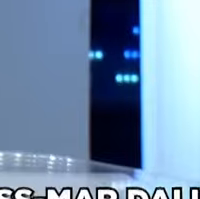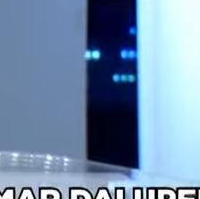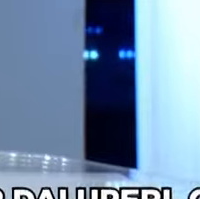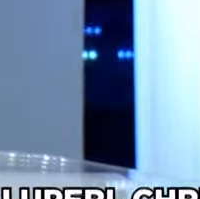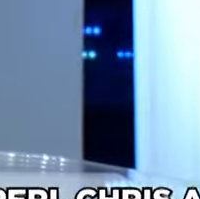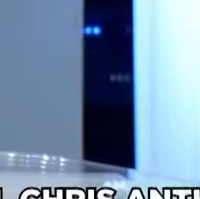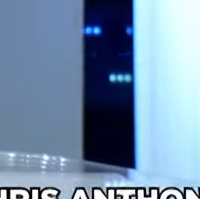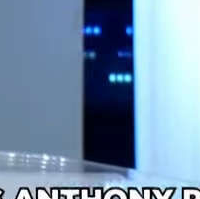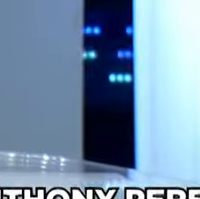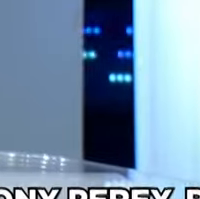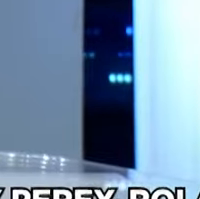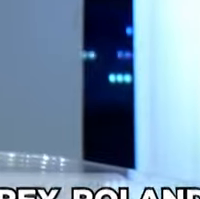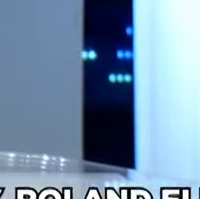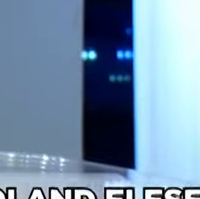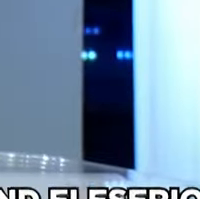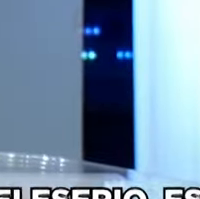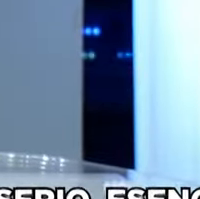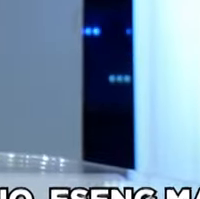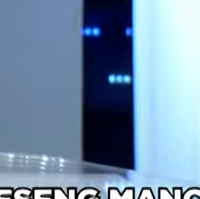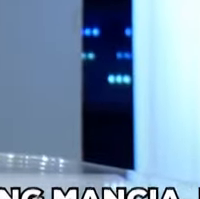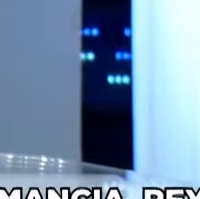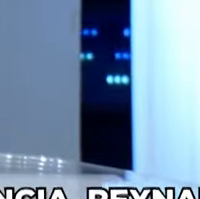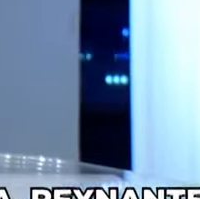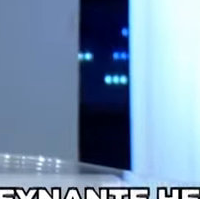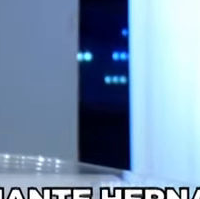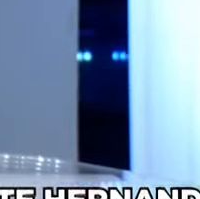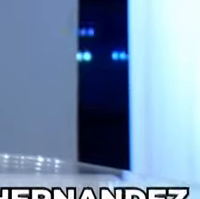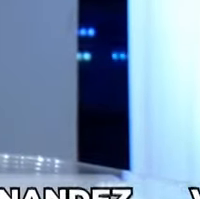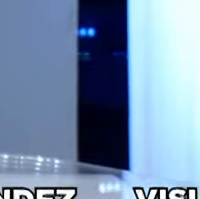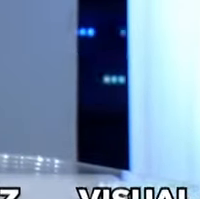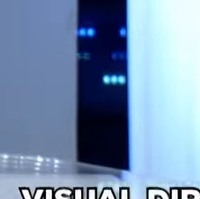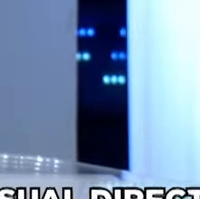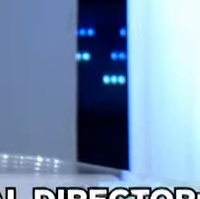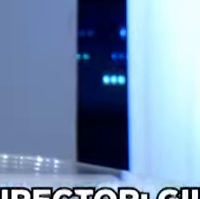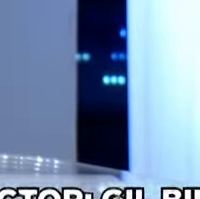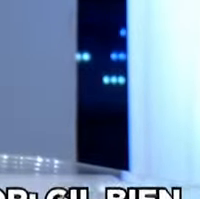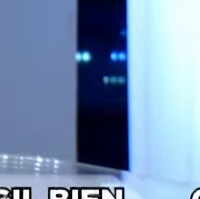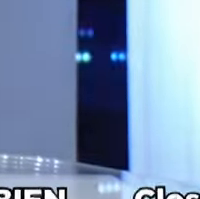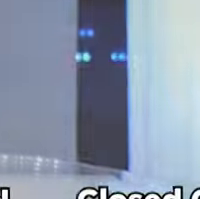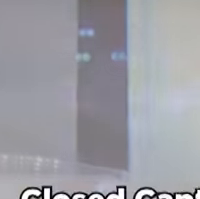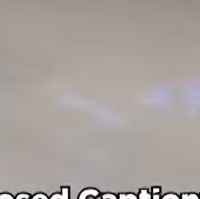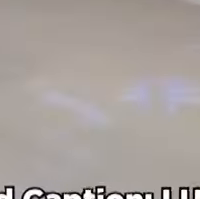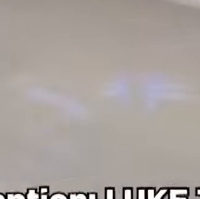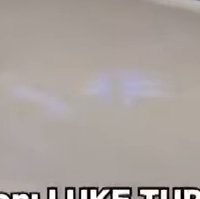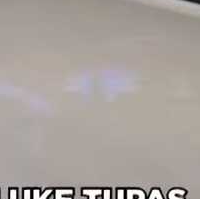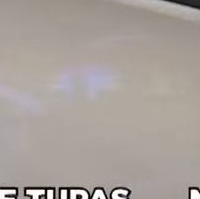si Nolly Di Castro. Maraming salamat at magandang gabi, bayan!